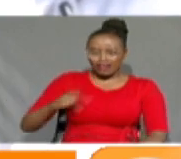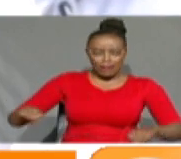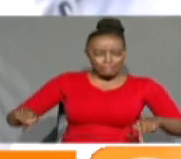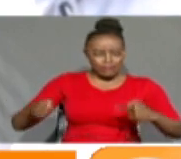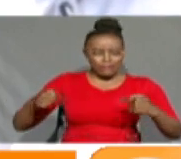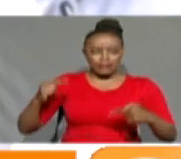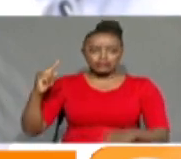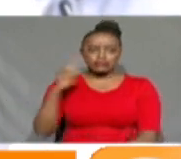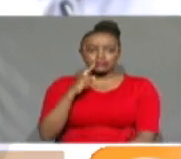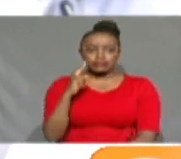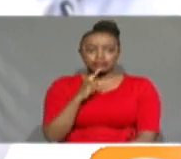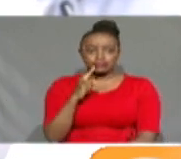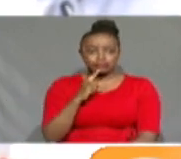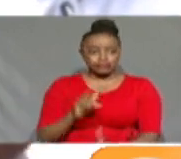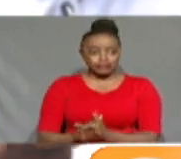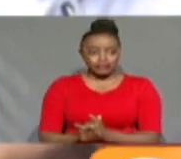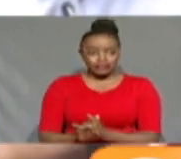sana.